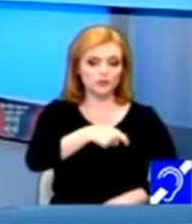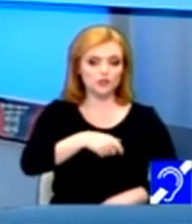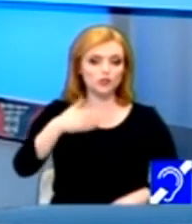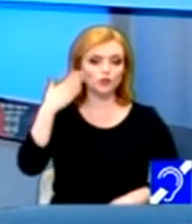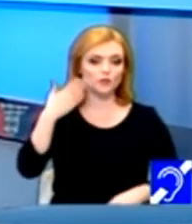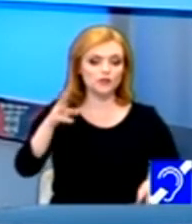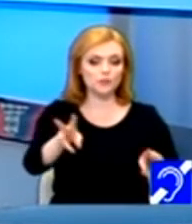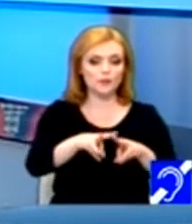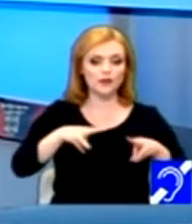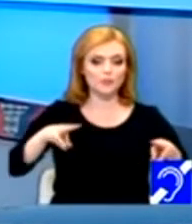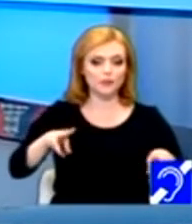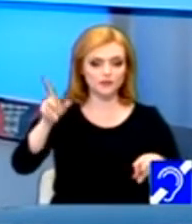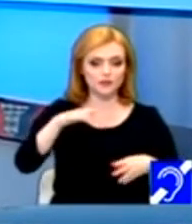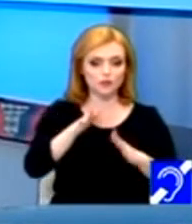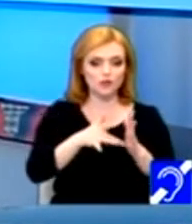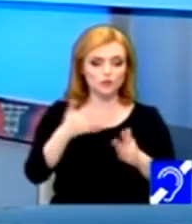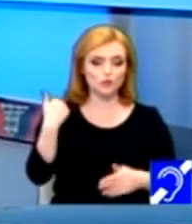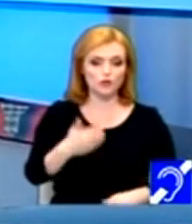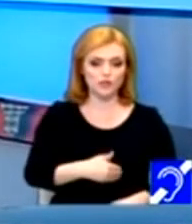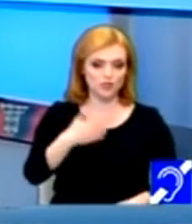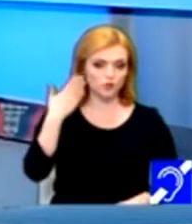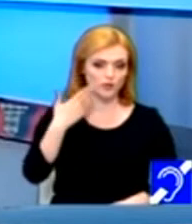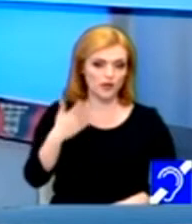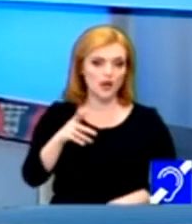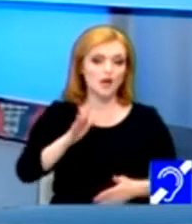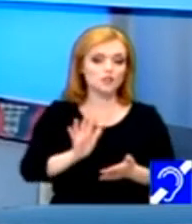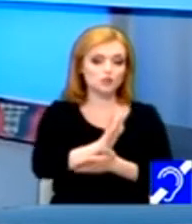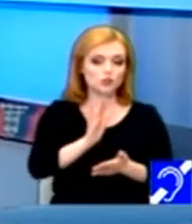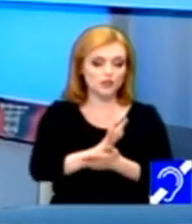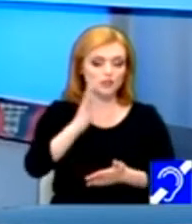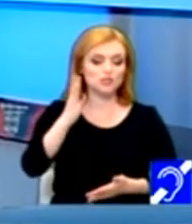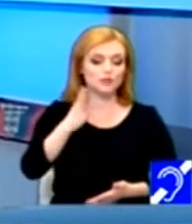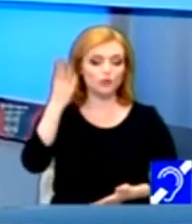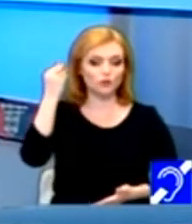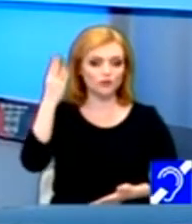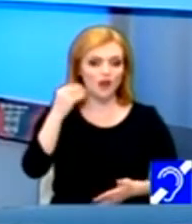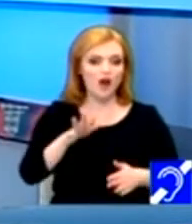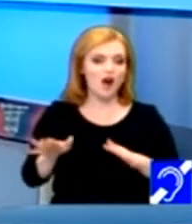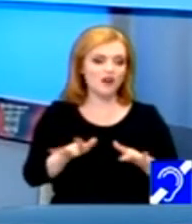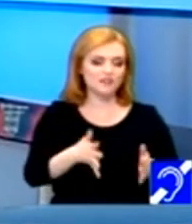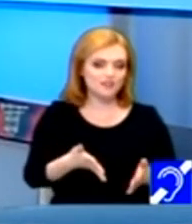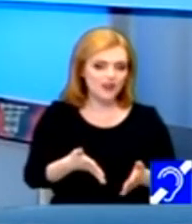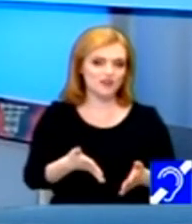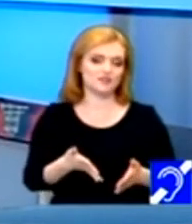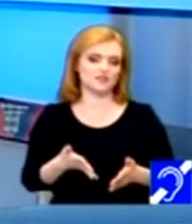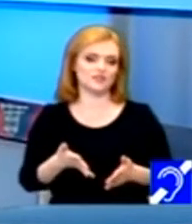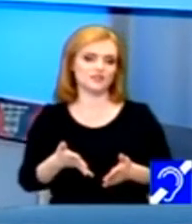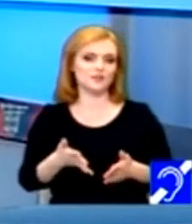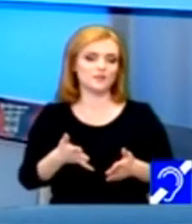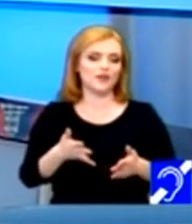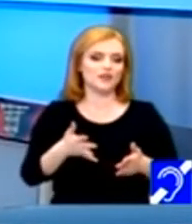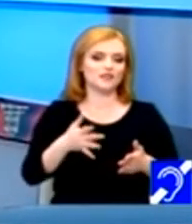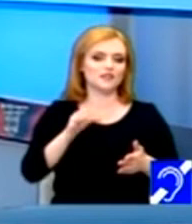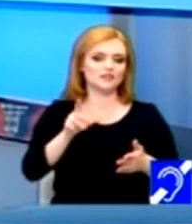de la tribuna Parlamentului de la București. El a menționat că jurnaliștii basarabeni activează într-un mediu ostil, dominat de propagandă